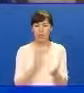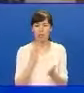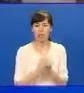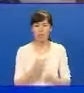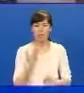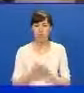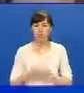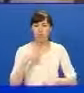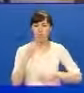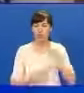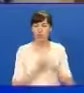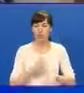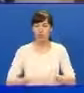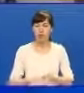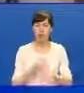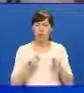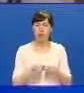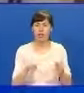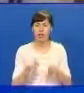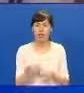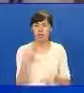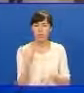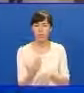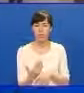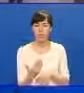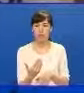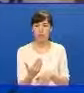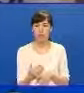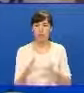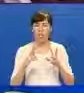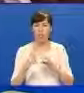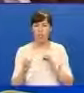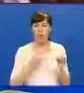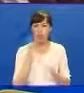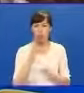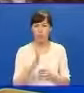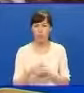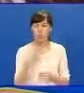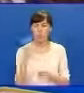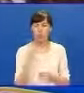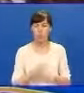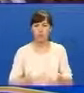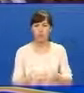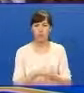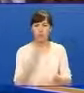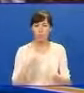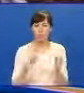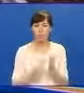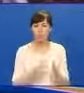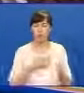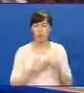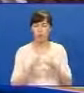бойынша бүгін елге түсіндіріп, соларды талқыламақшымыз. Айта кетейік, өңірімізде 38